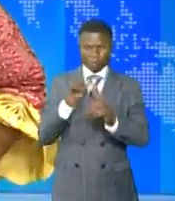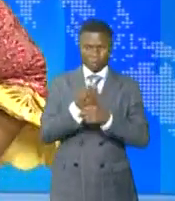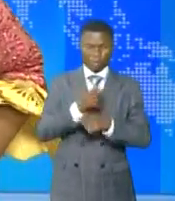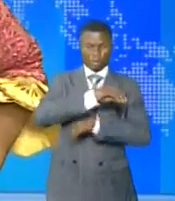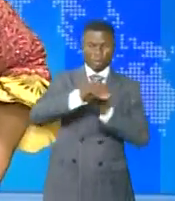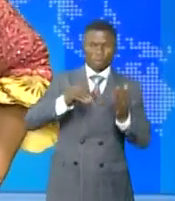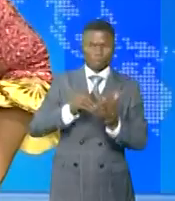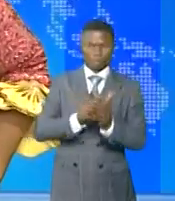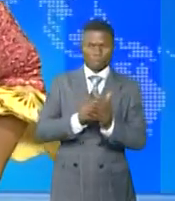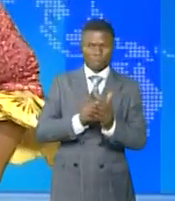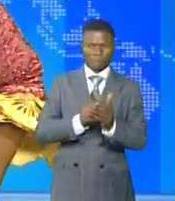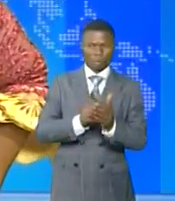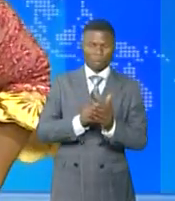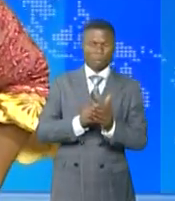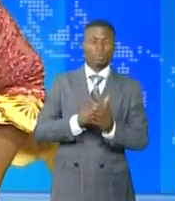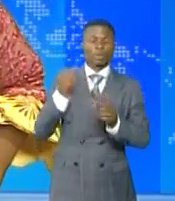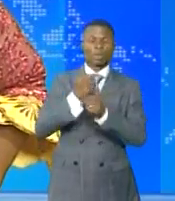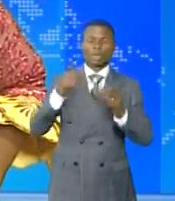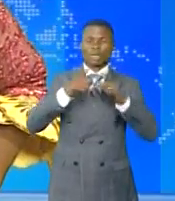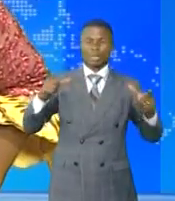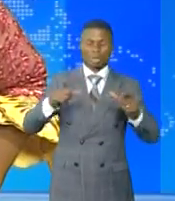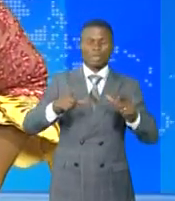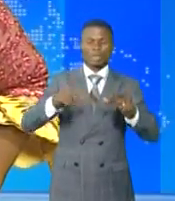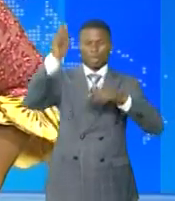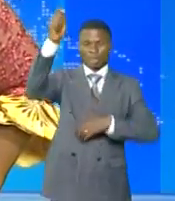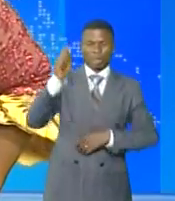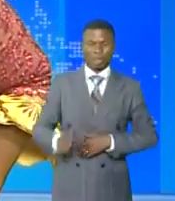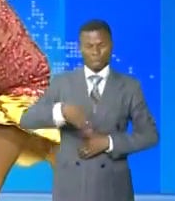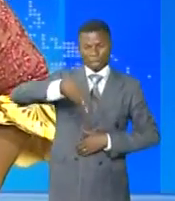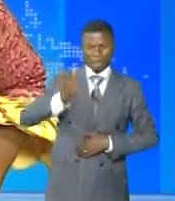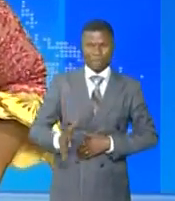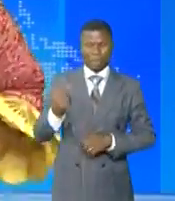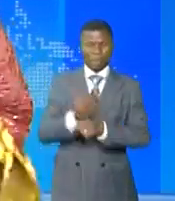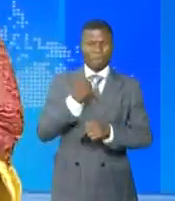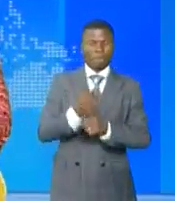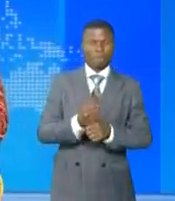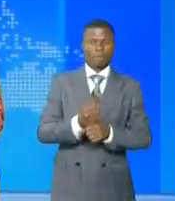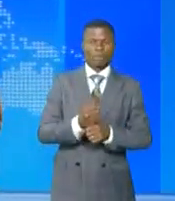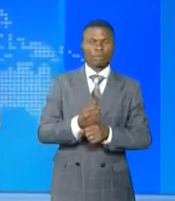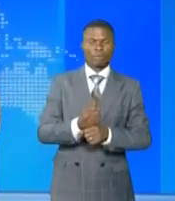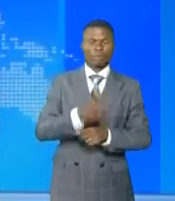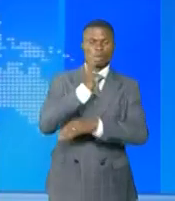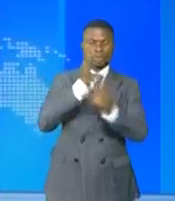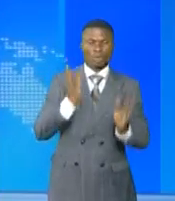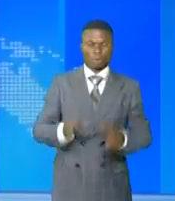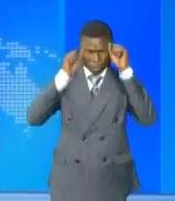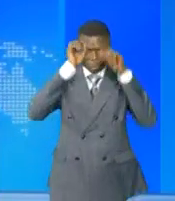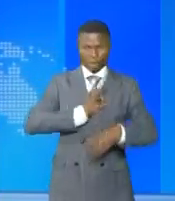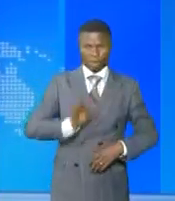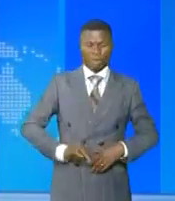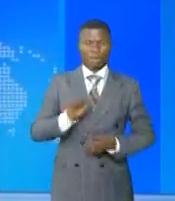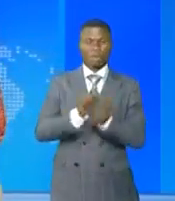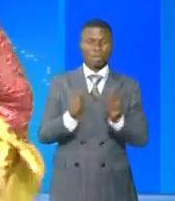centre des grands brûlés au Konkokolo. Les experts en la matière, sous la direction du conseiller du chef de l'État en matière